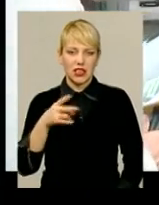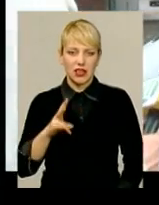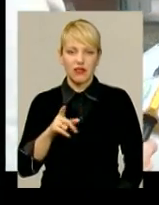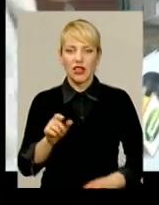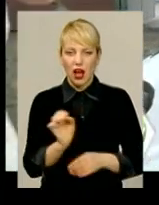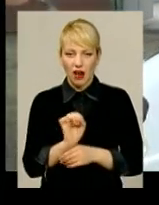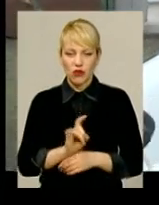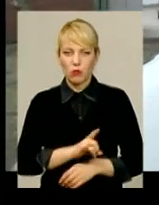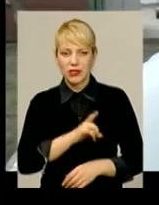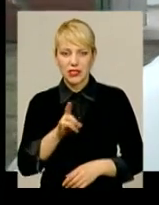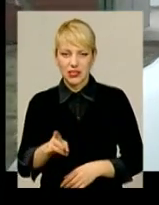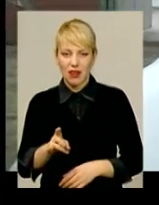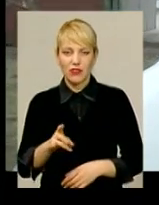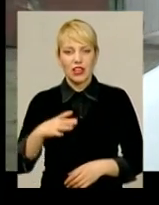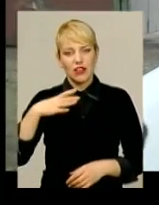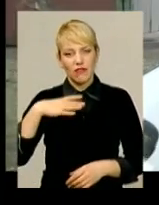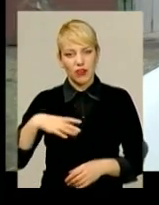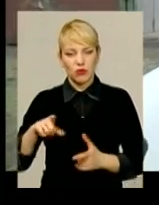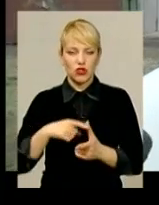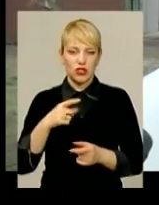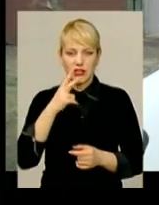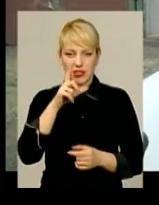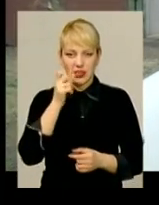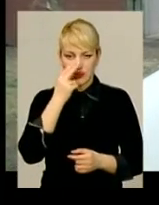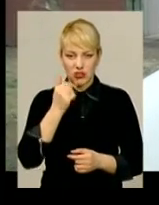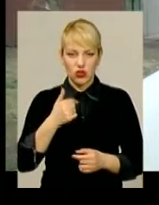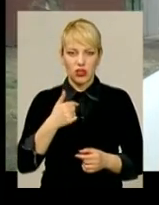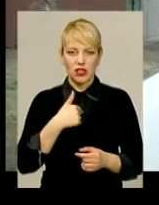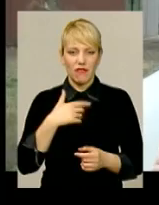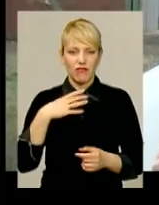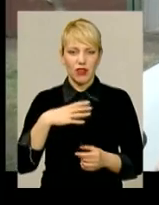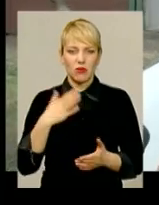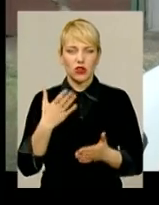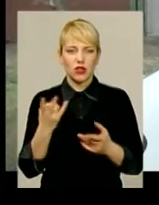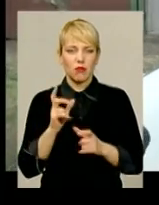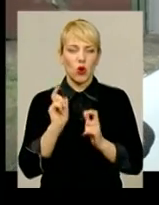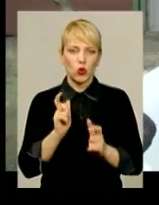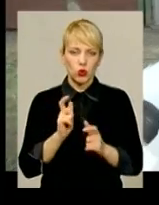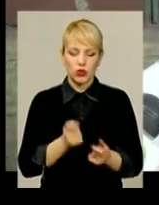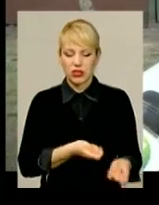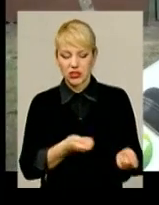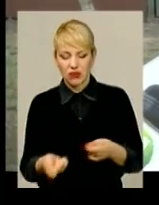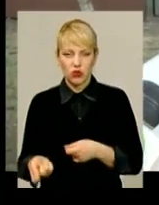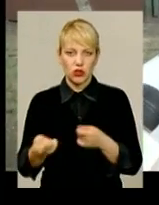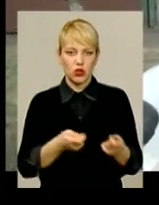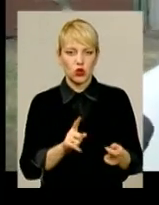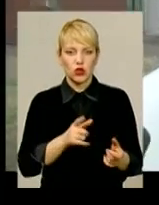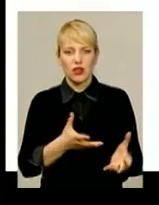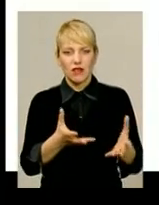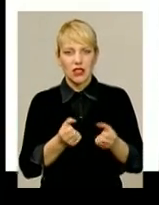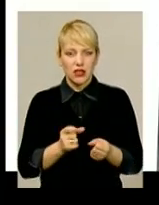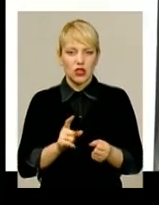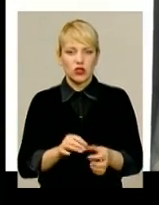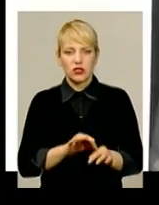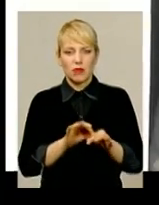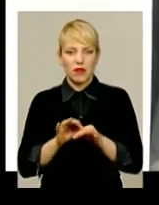вимушено чи за звичкою? Як? Вимушено, якщо щось розгрузити, щось загрузити, щось взяти, привезти.